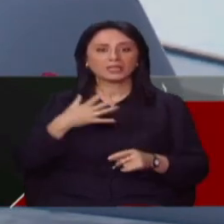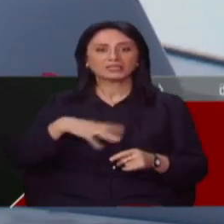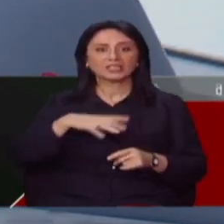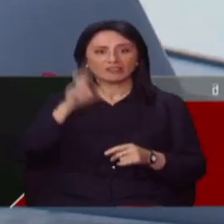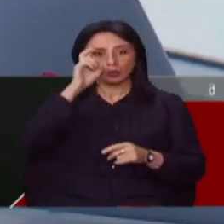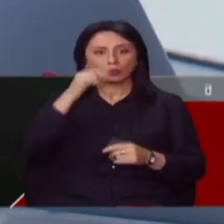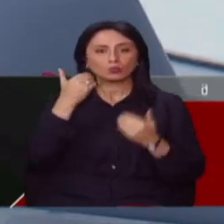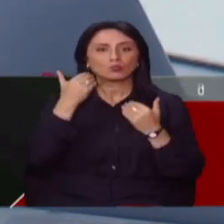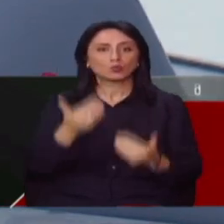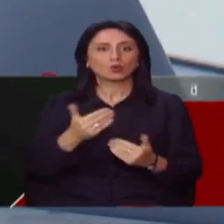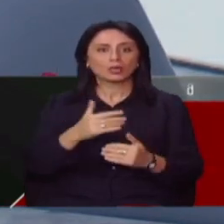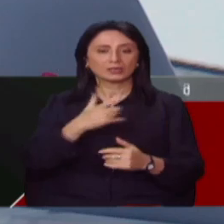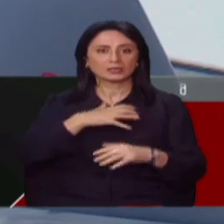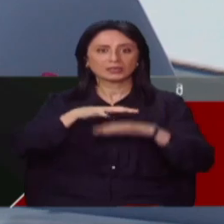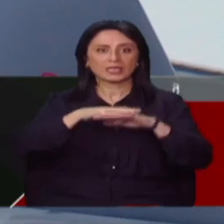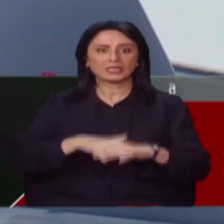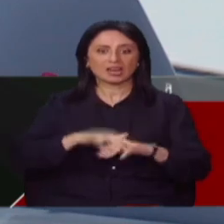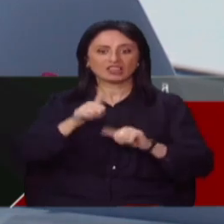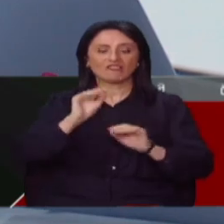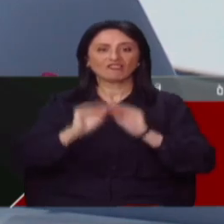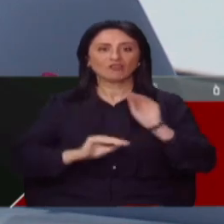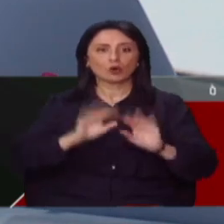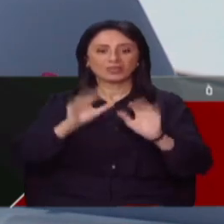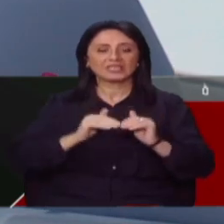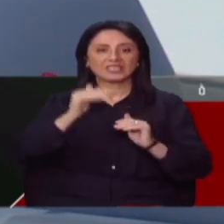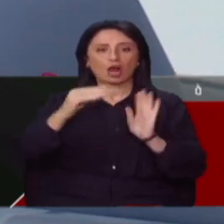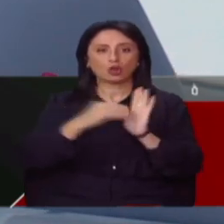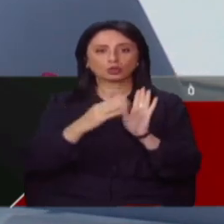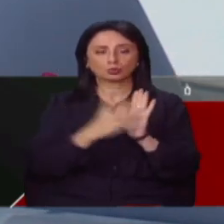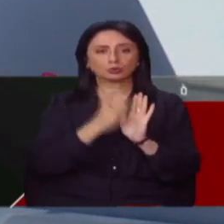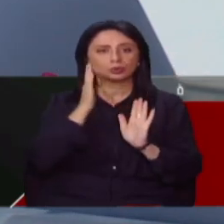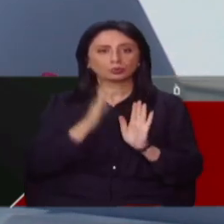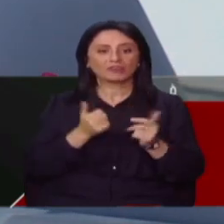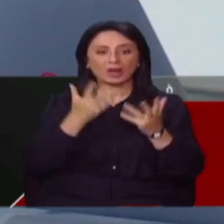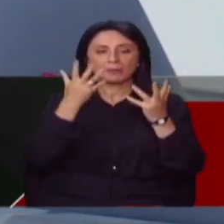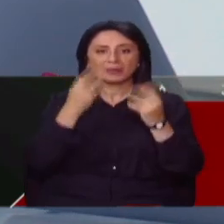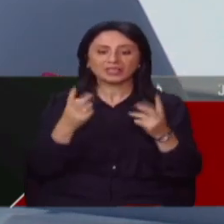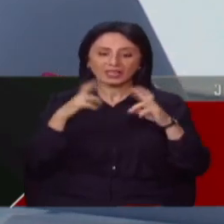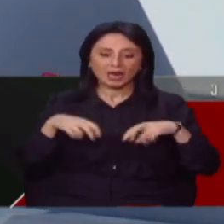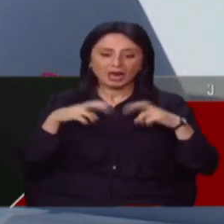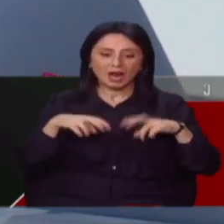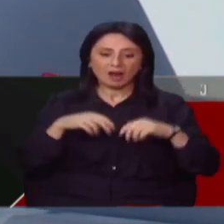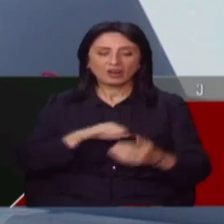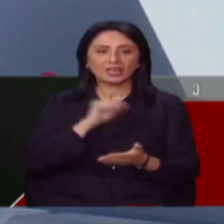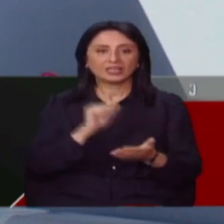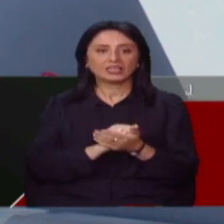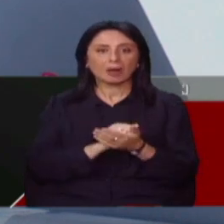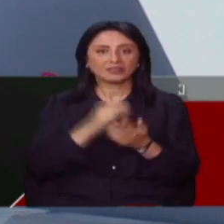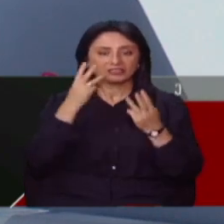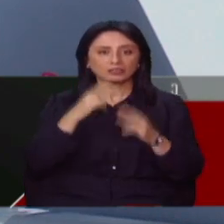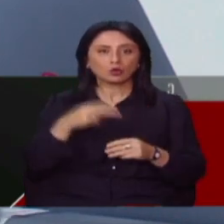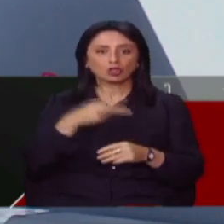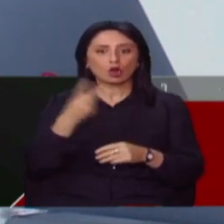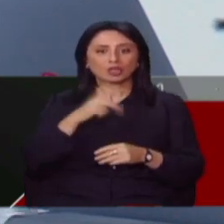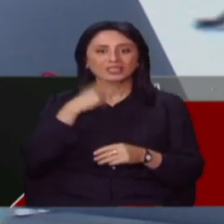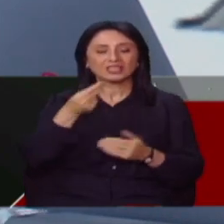სახელმწიფოს თვითმყოფადობის საყრდენი, ასე იქნება ფორმულირებული საკონსტიტუციო ჩანაწერი. რამდენიმე დღიანი განხილვების შემდეგ დამტკიცებული მოდელი ცვლის